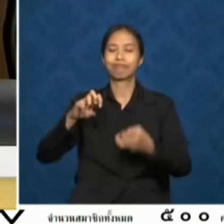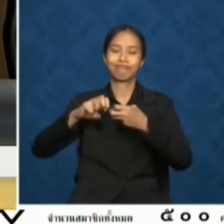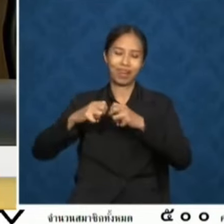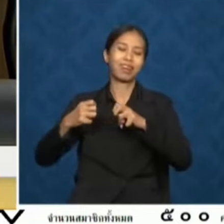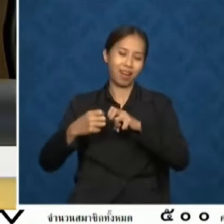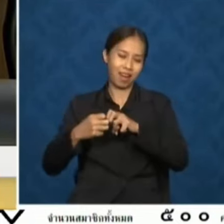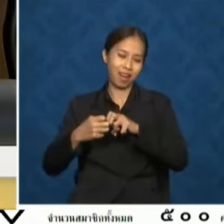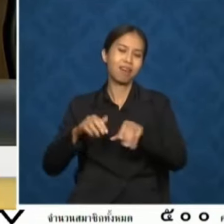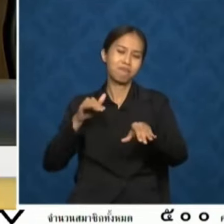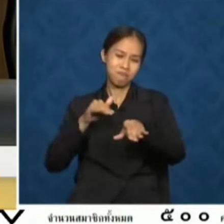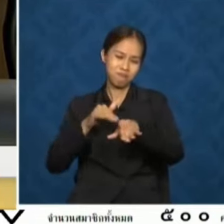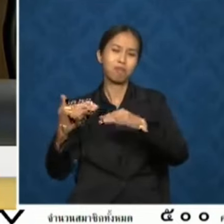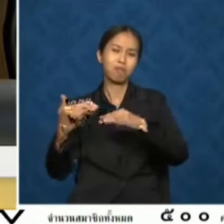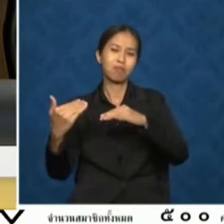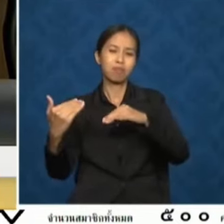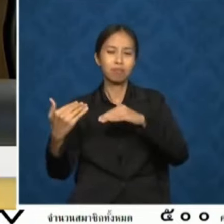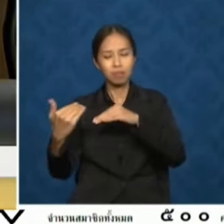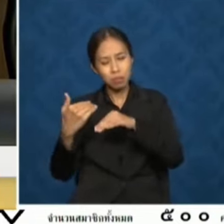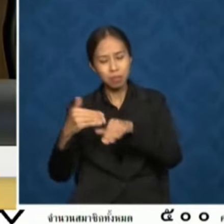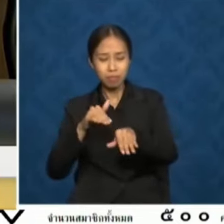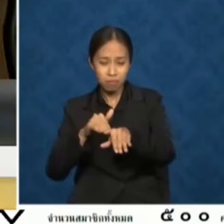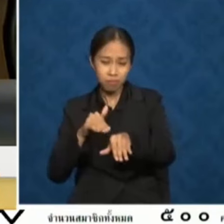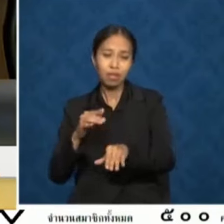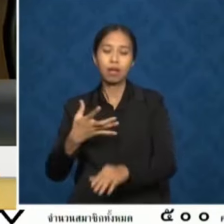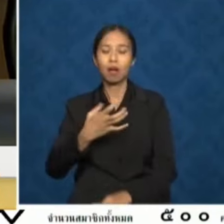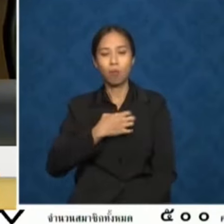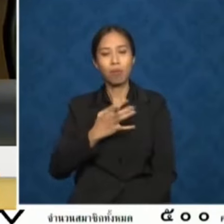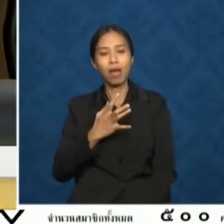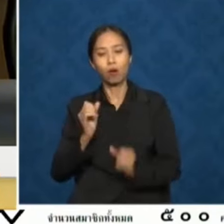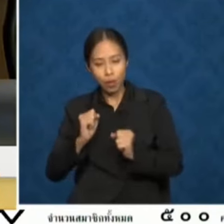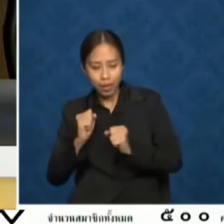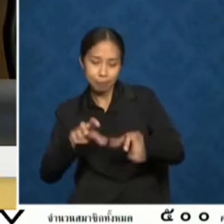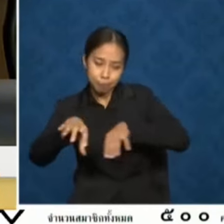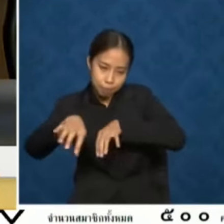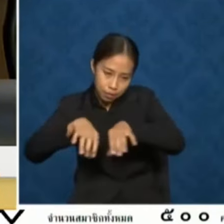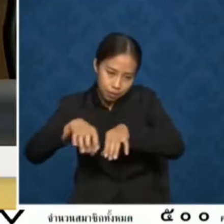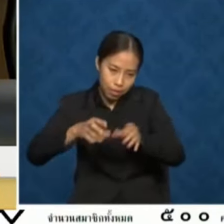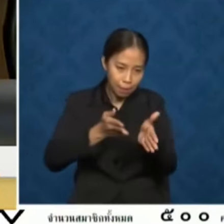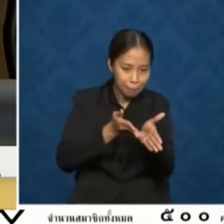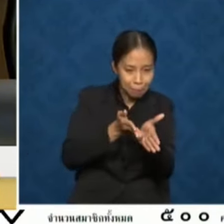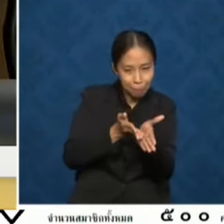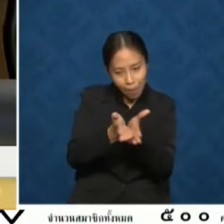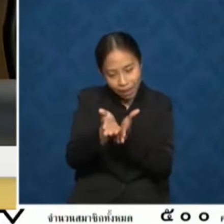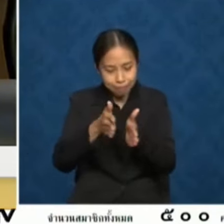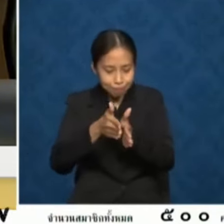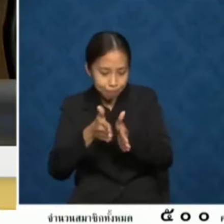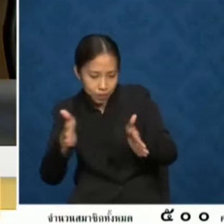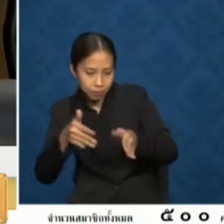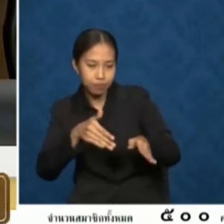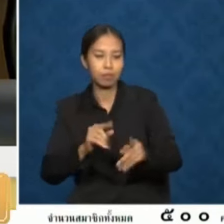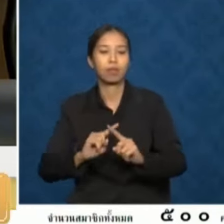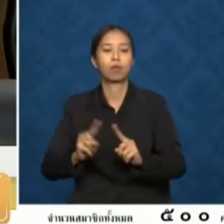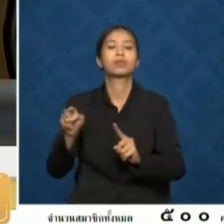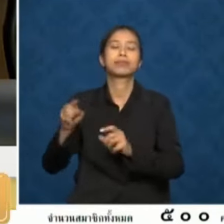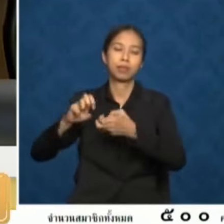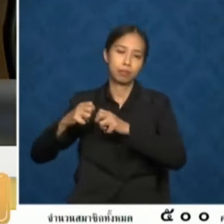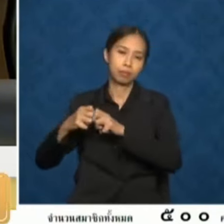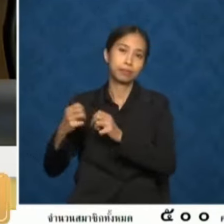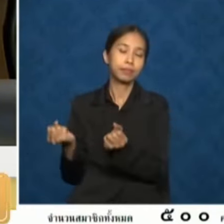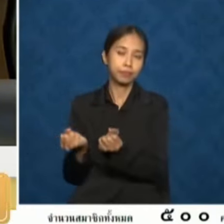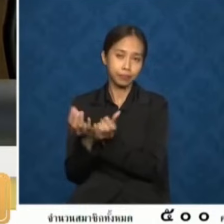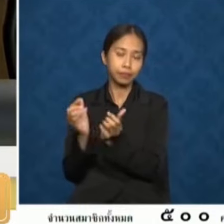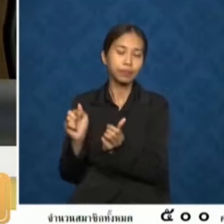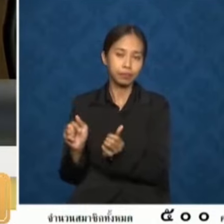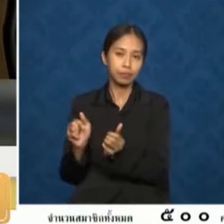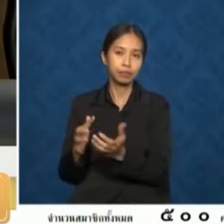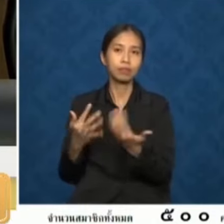จราจรมันคับข้างก็พยายามจัดโซนจัดโอกาสแล้วแต่มันยังเกิดเหตุการณ์